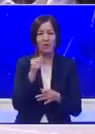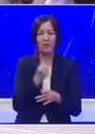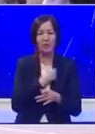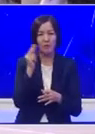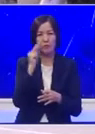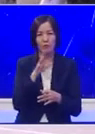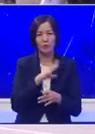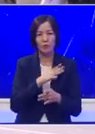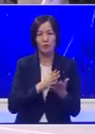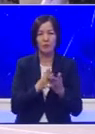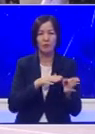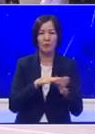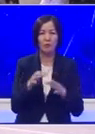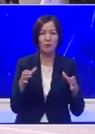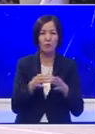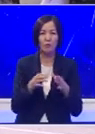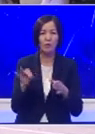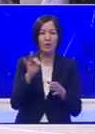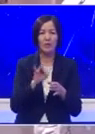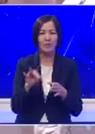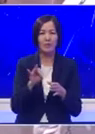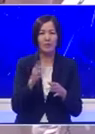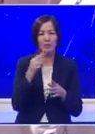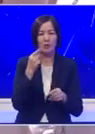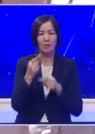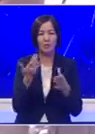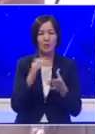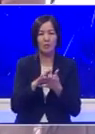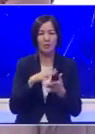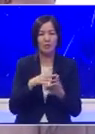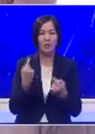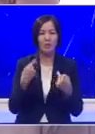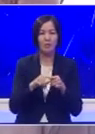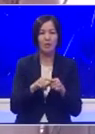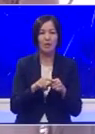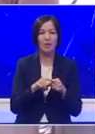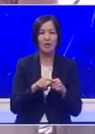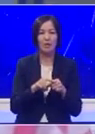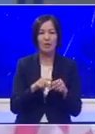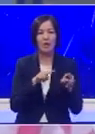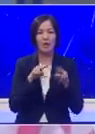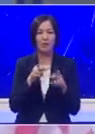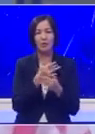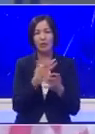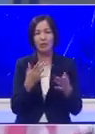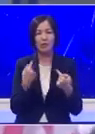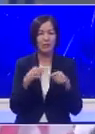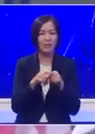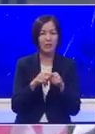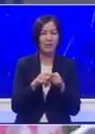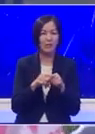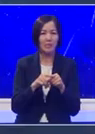курсынан өтіп, қызмет өткеретін бөлімшенің тарихы мен дәстүрлерімен танысты. Техника мен қару-жарақтың тактикалық техникалық